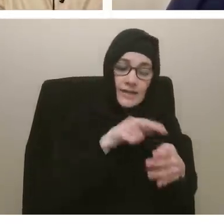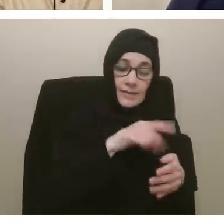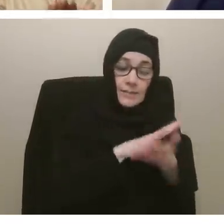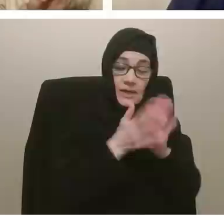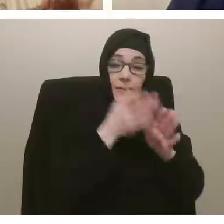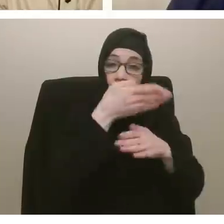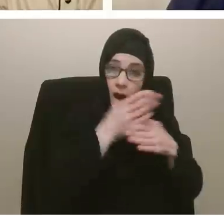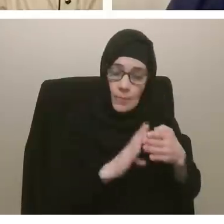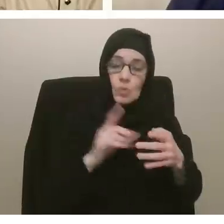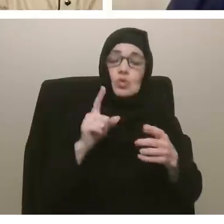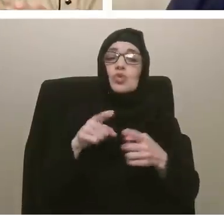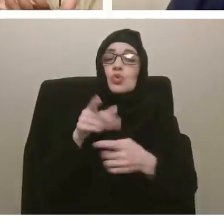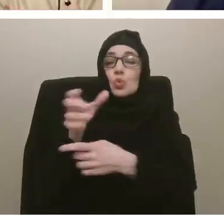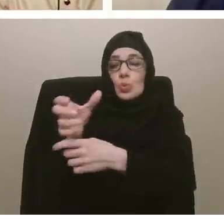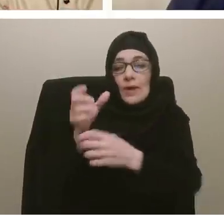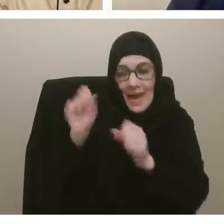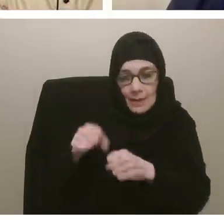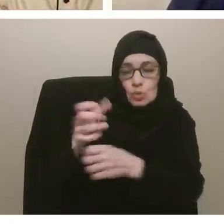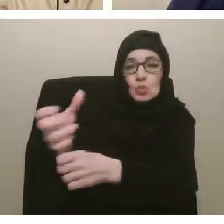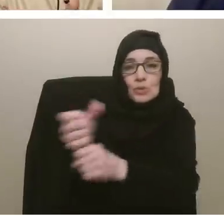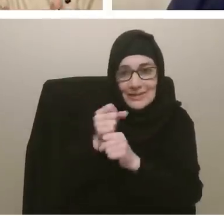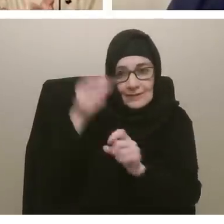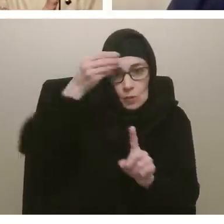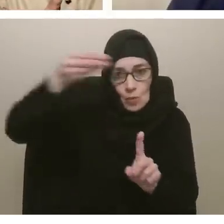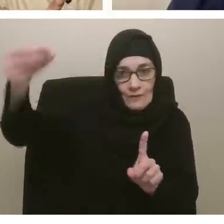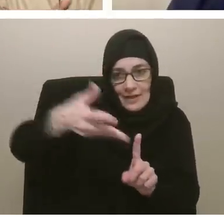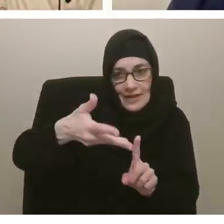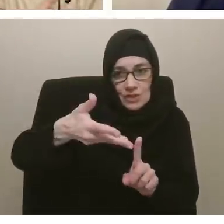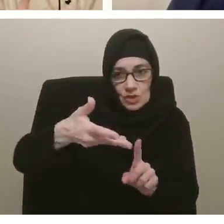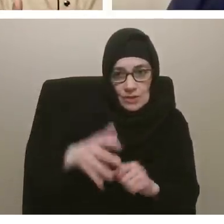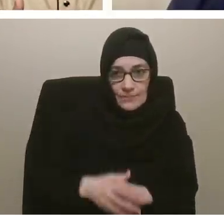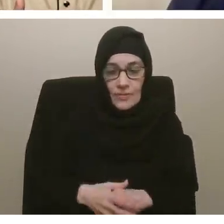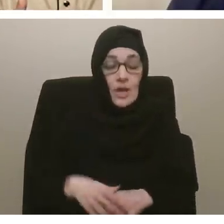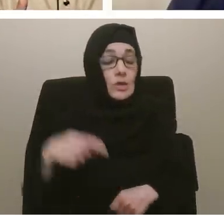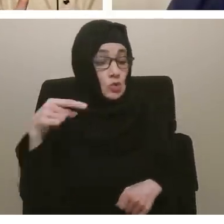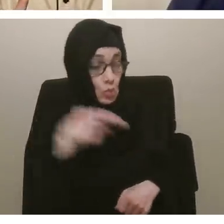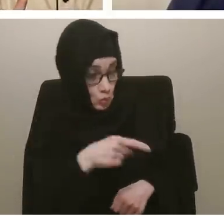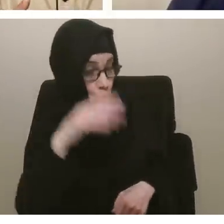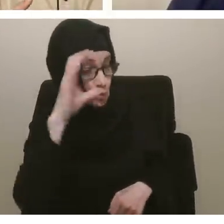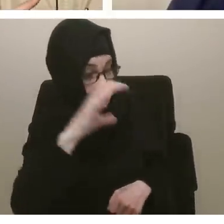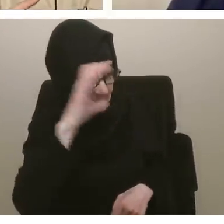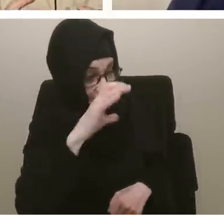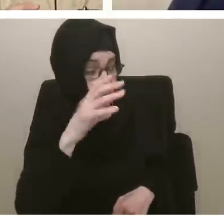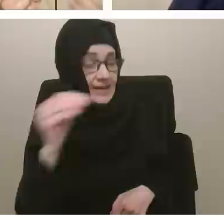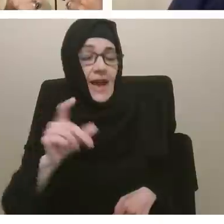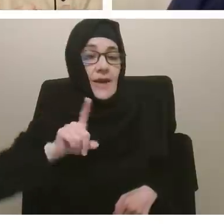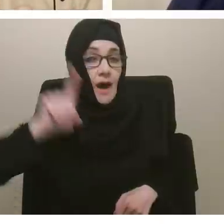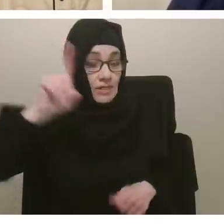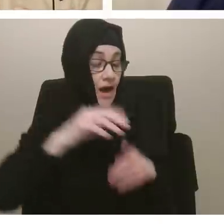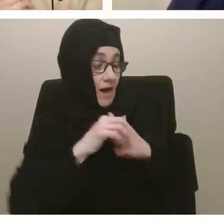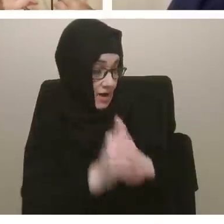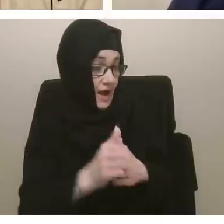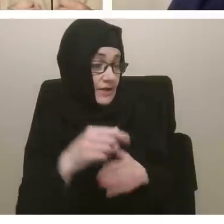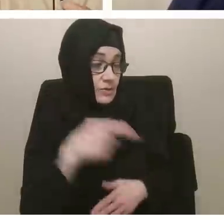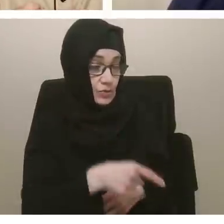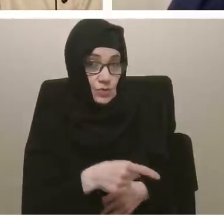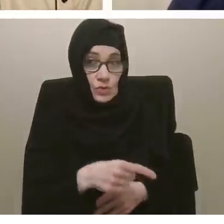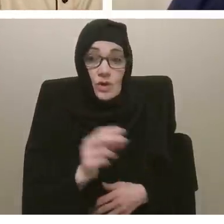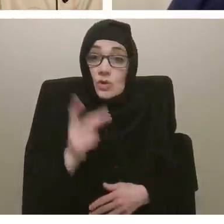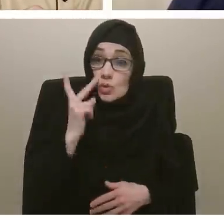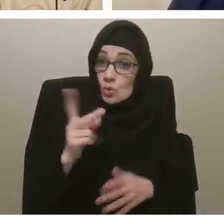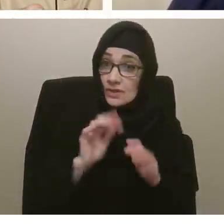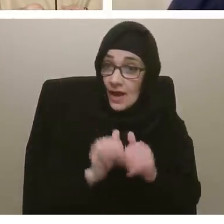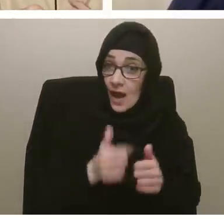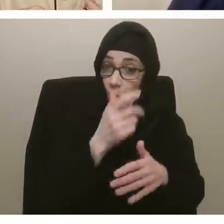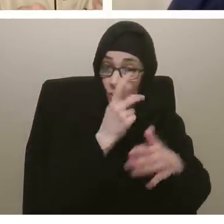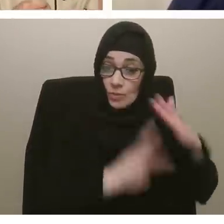is وَوَجَدَكَ ضَالًا فَهَدَى. You were seeking and Allah guided you. So look how the Prophet ﷺ took this